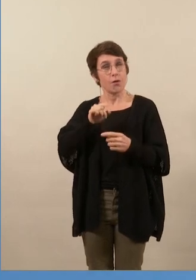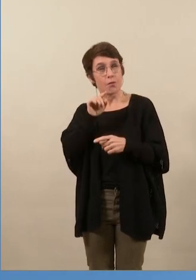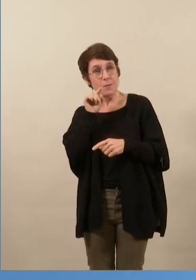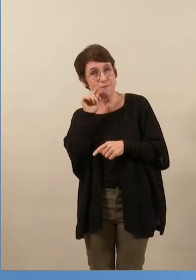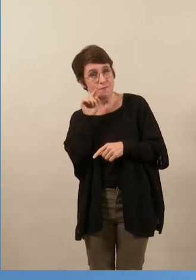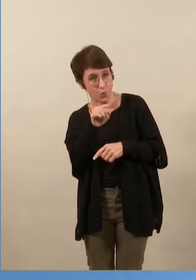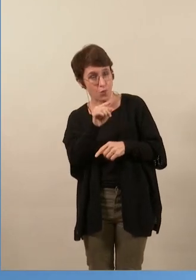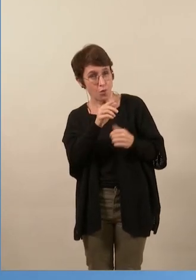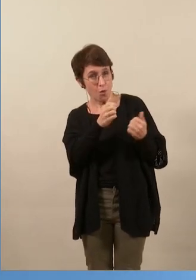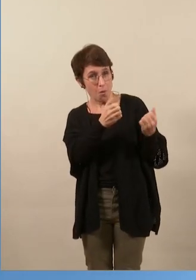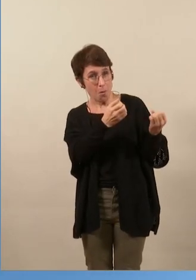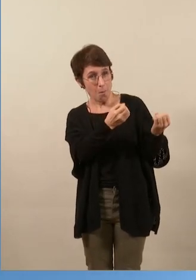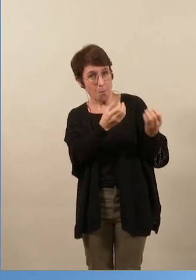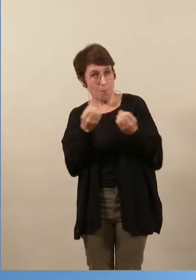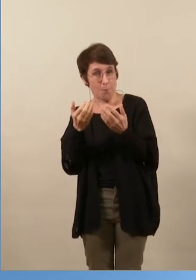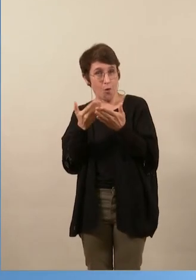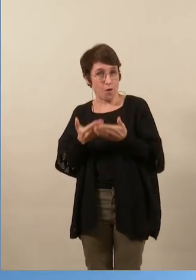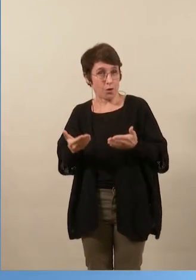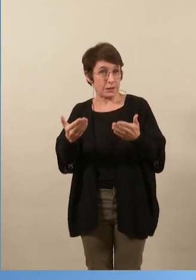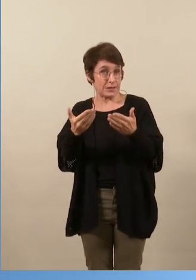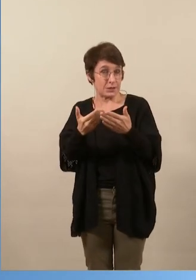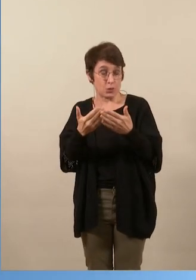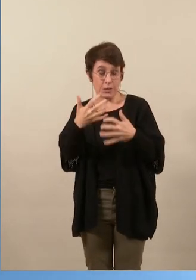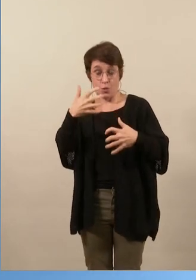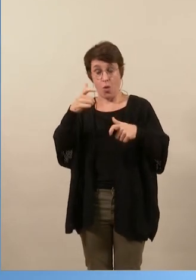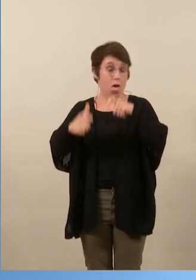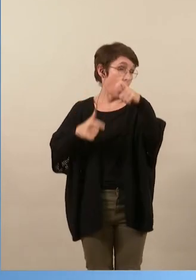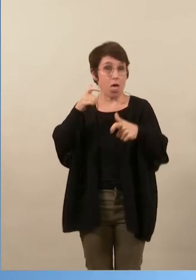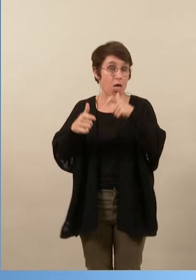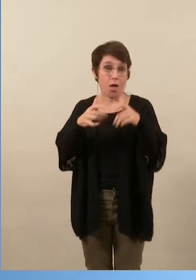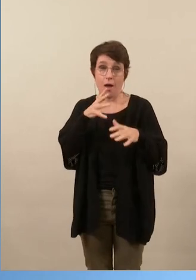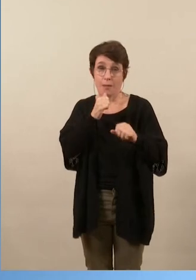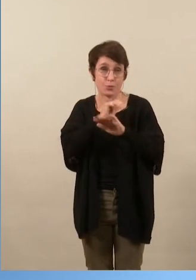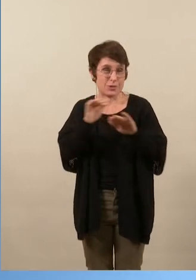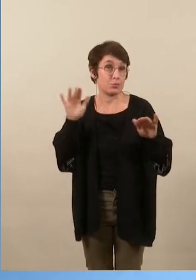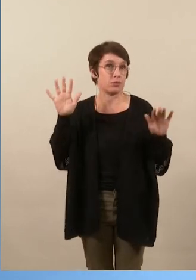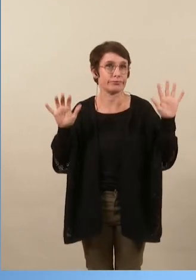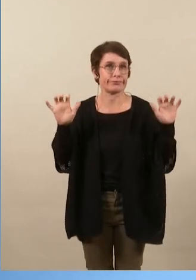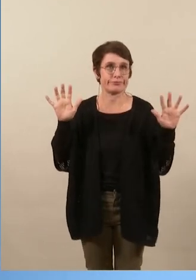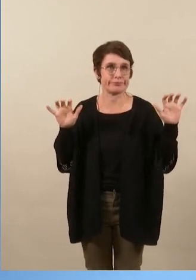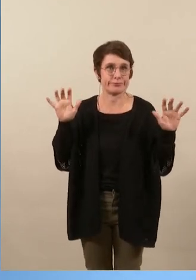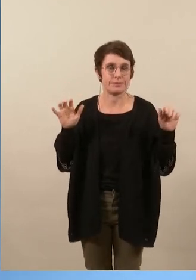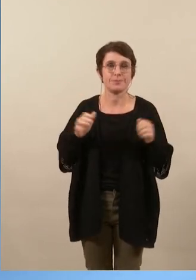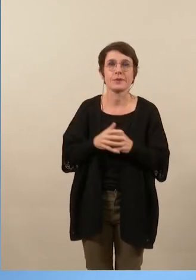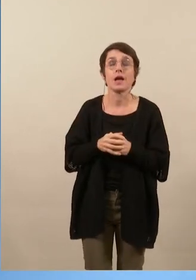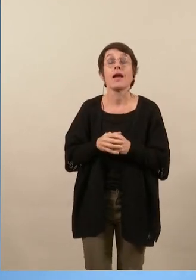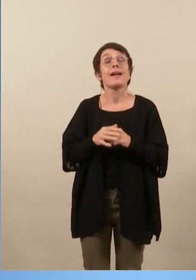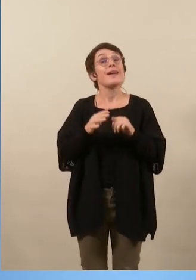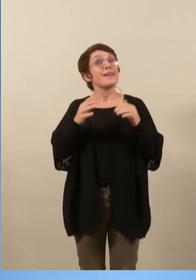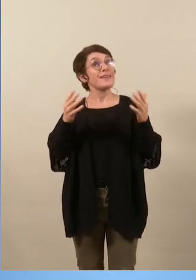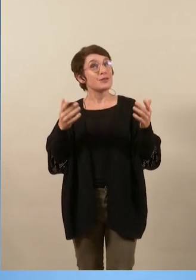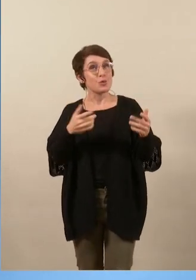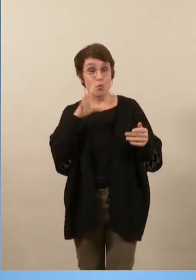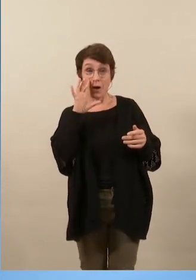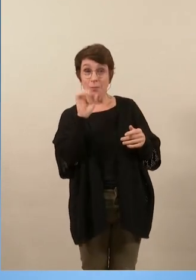qui le rendait impossible et je constate Monsieur le Maire que